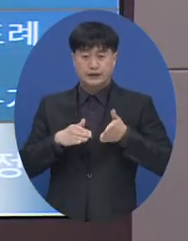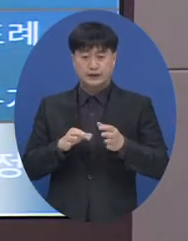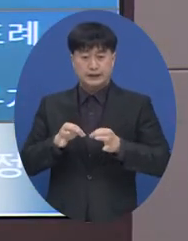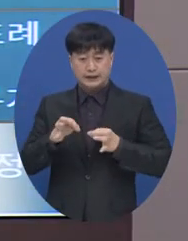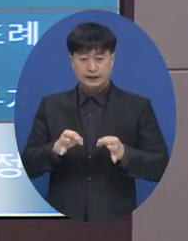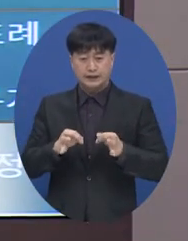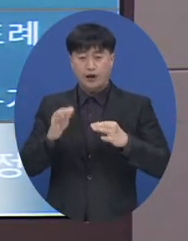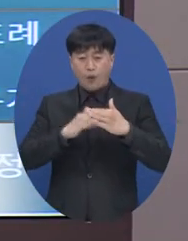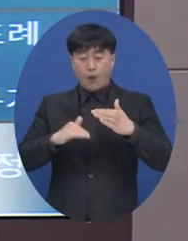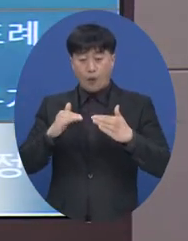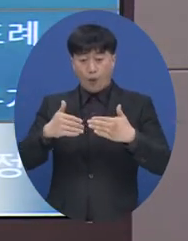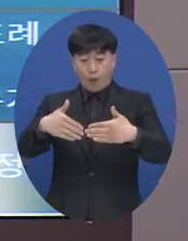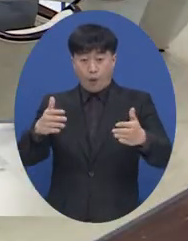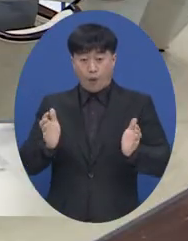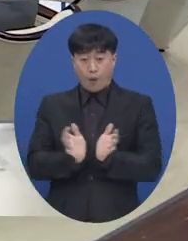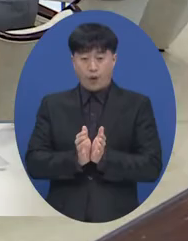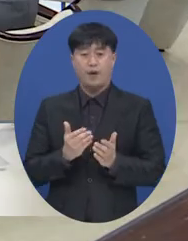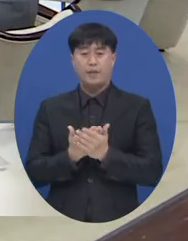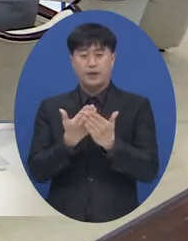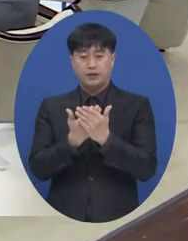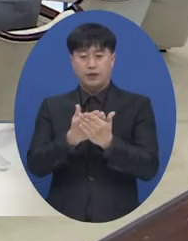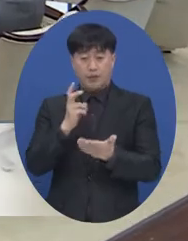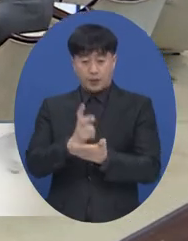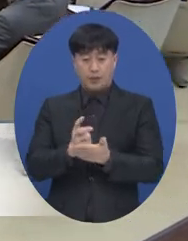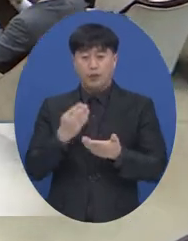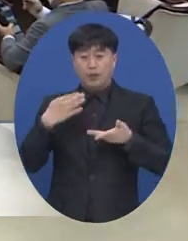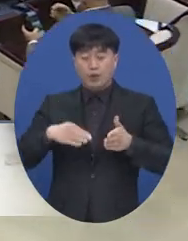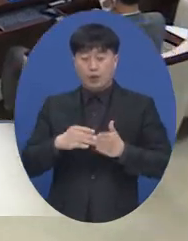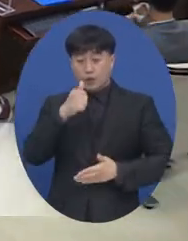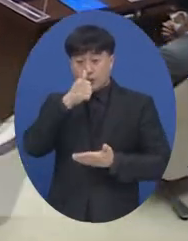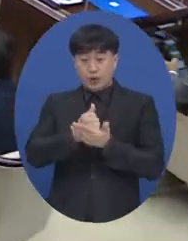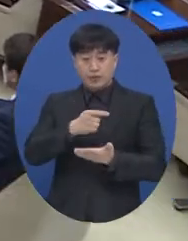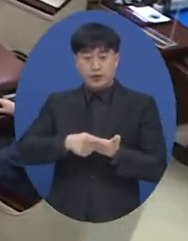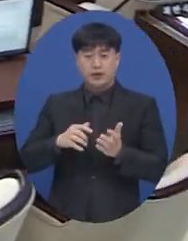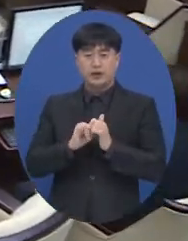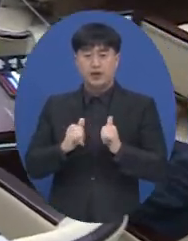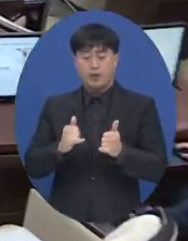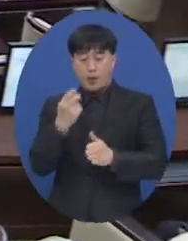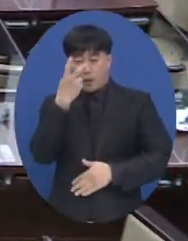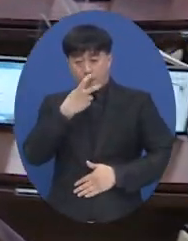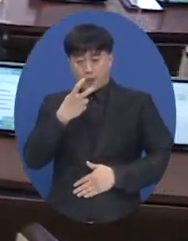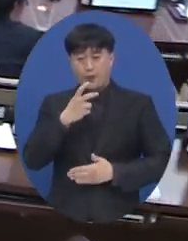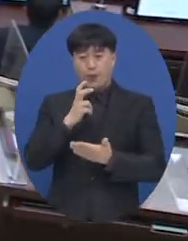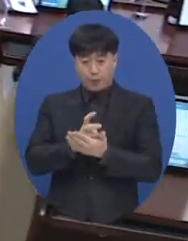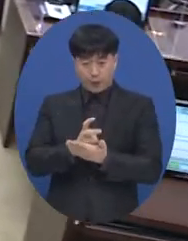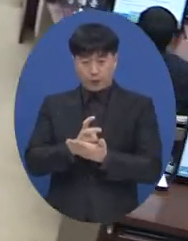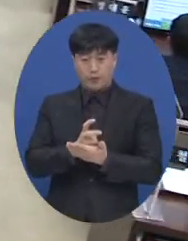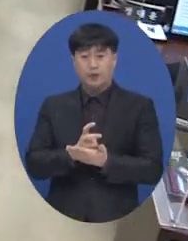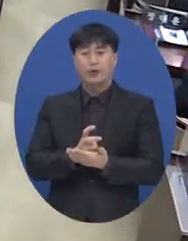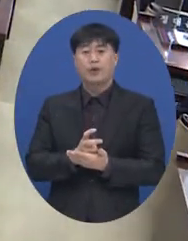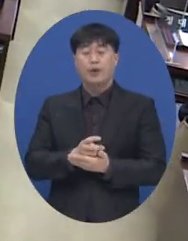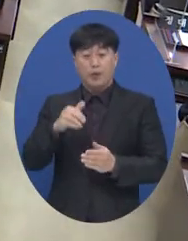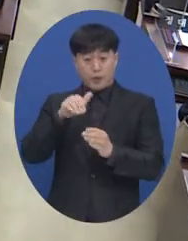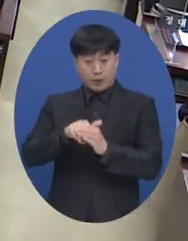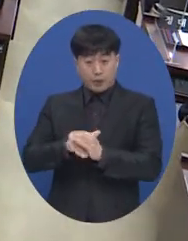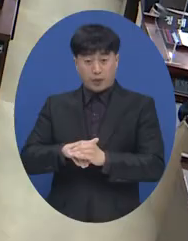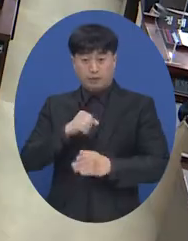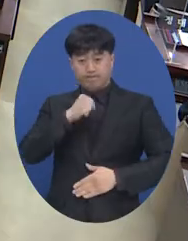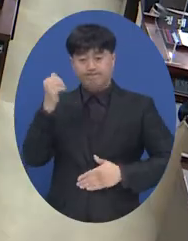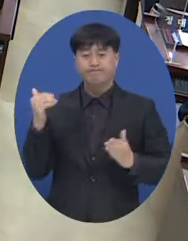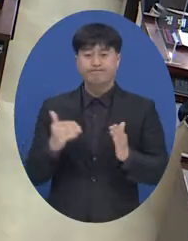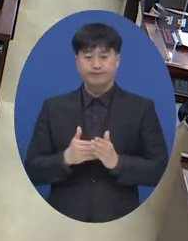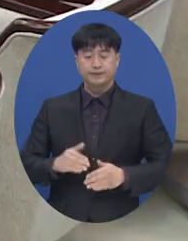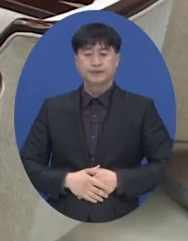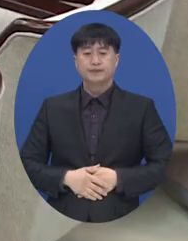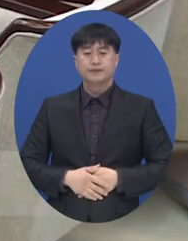공동체 육성 및 활성화 지원 조례안 경기도 범죄피해자 보호 조례 일부개정조례안 등 이 표결에 부쳐 가결